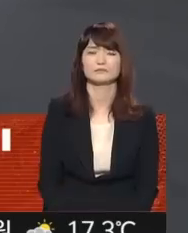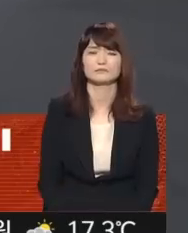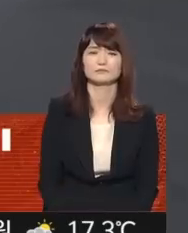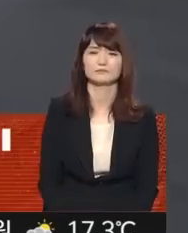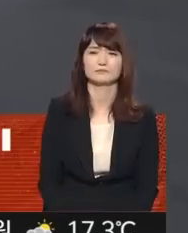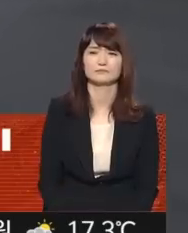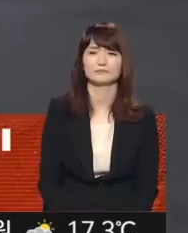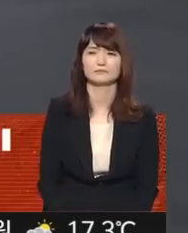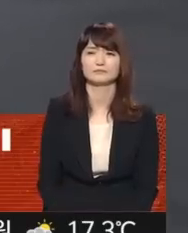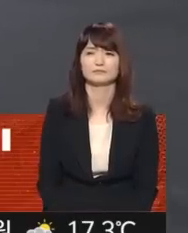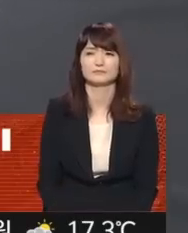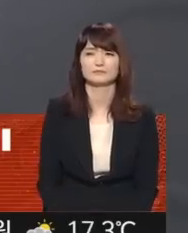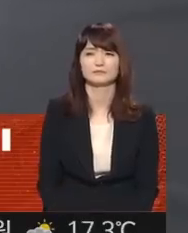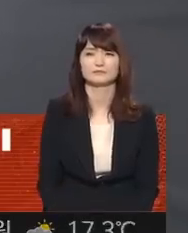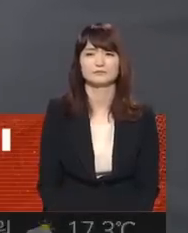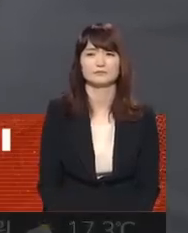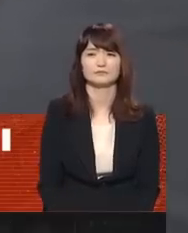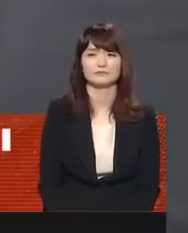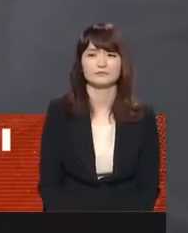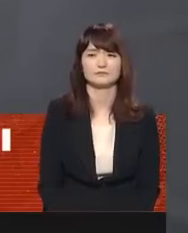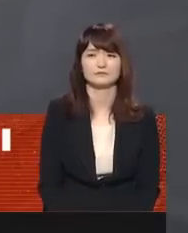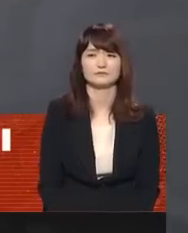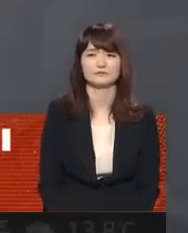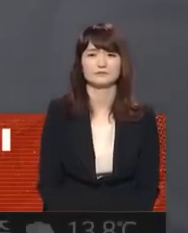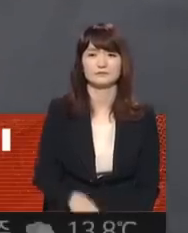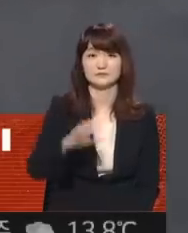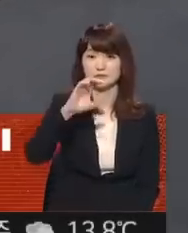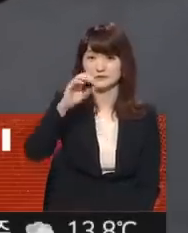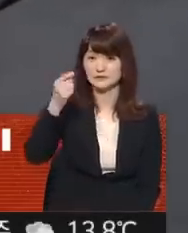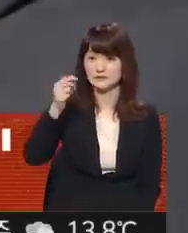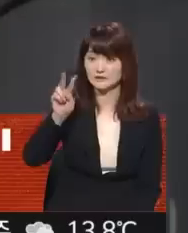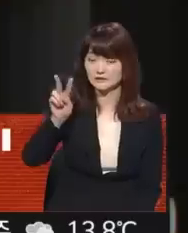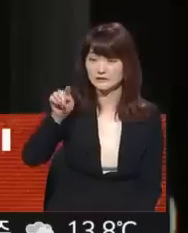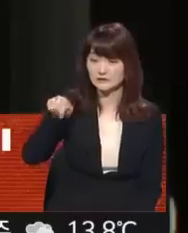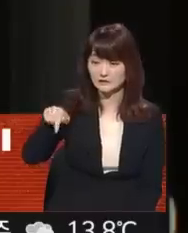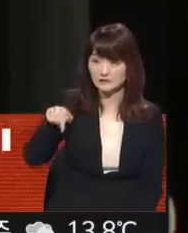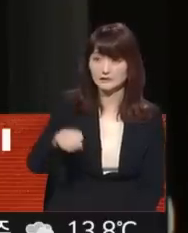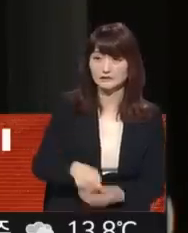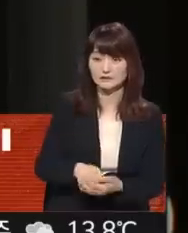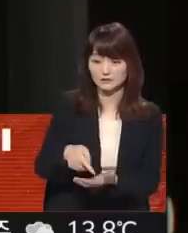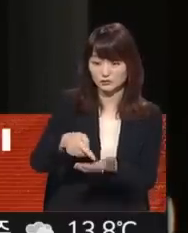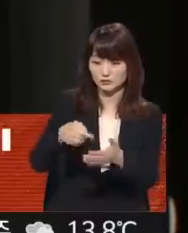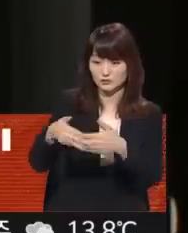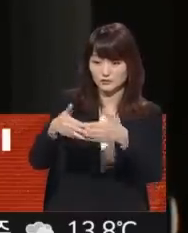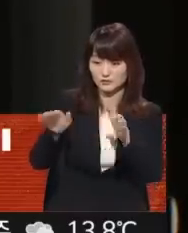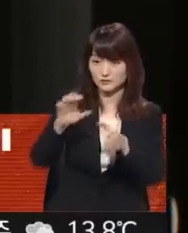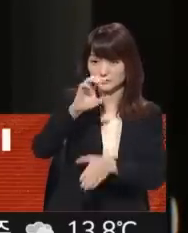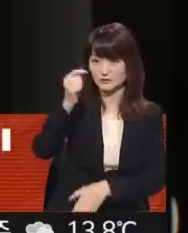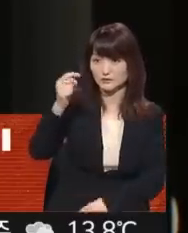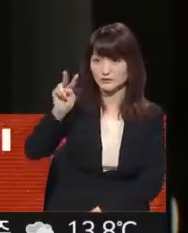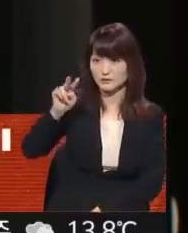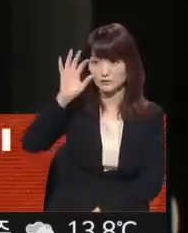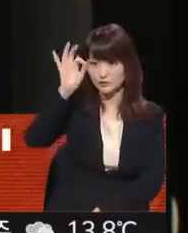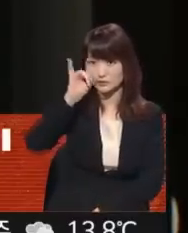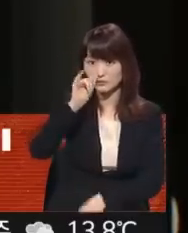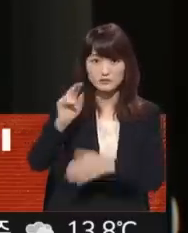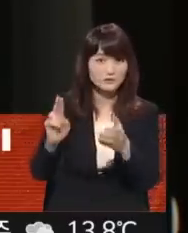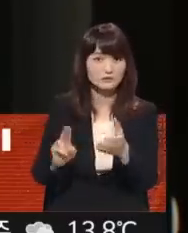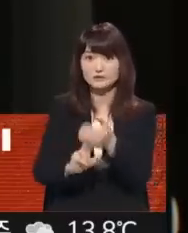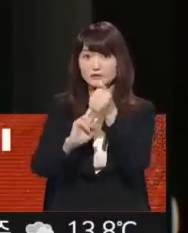자 교수님 아이 cctv를 지금 우리가 이렇게 수술실 cctv를 볼 수 있는 것도 이것도